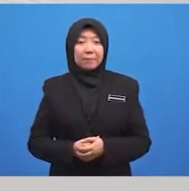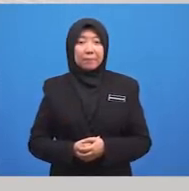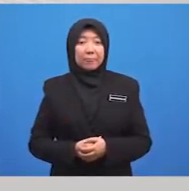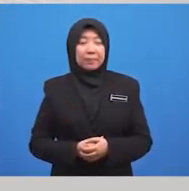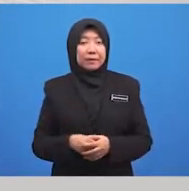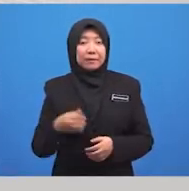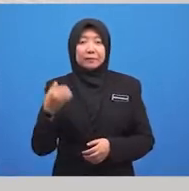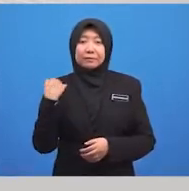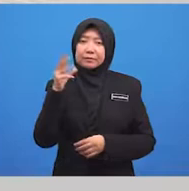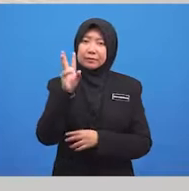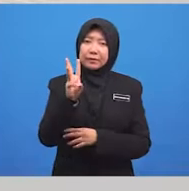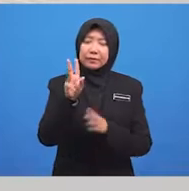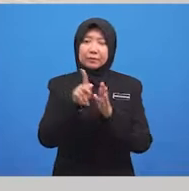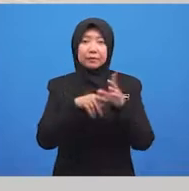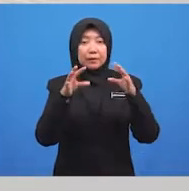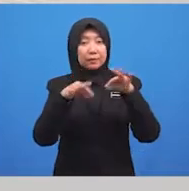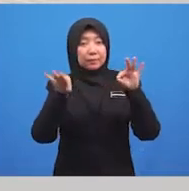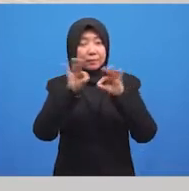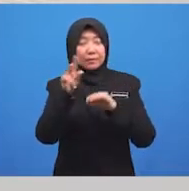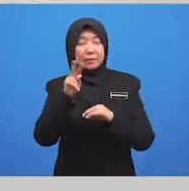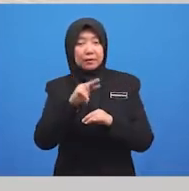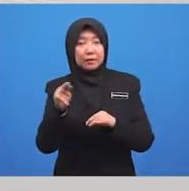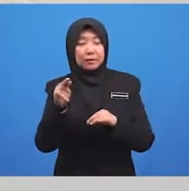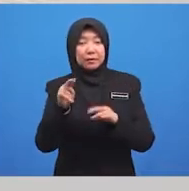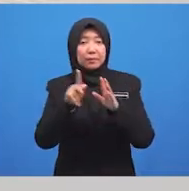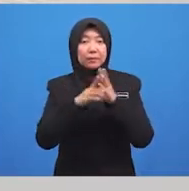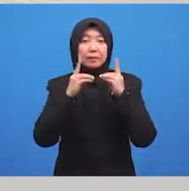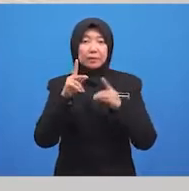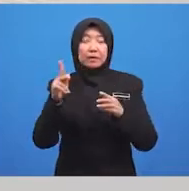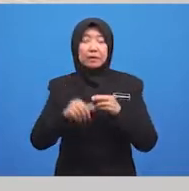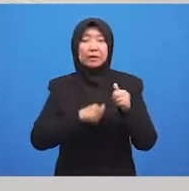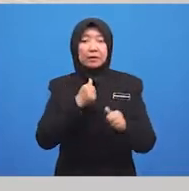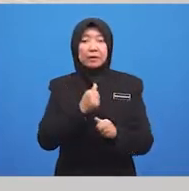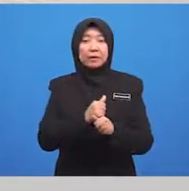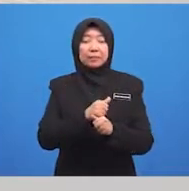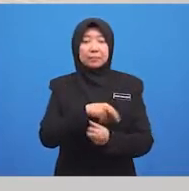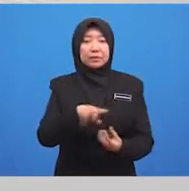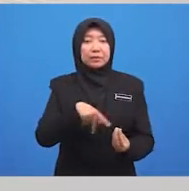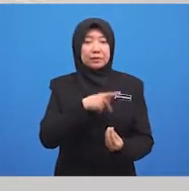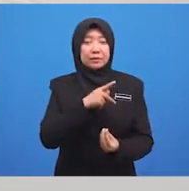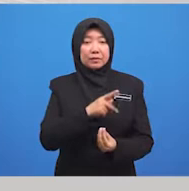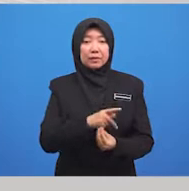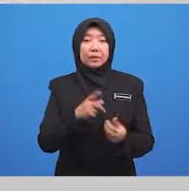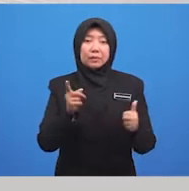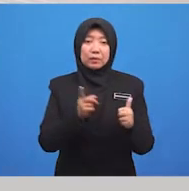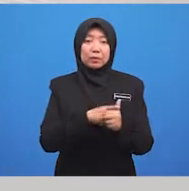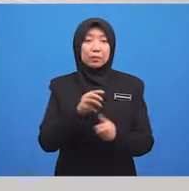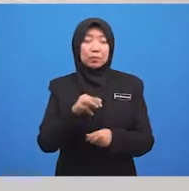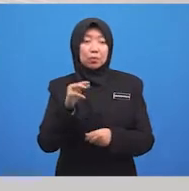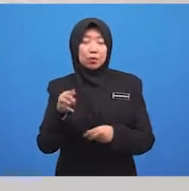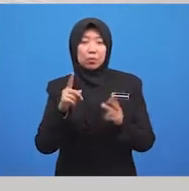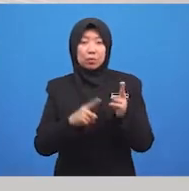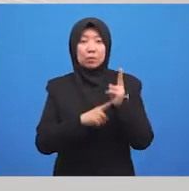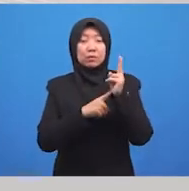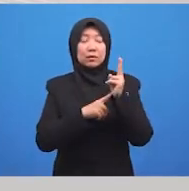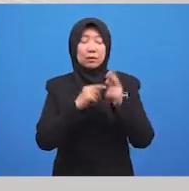Terdapat 6 kepentingan pendidikan alam sekitar. Antaranya adalah yang pertama, murid akan